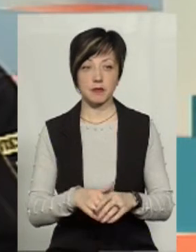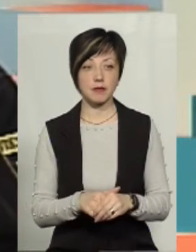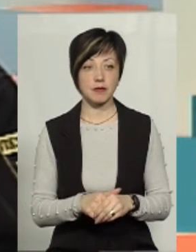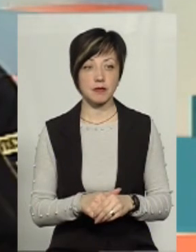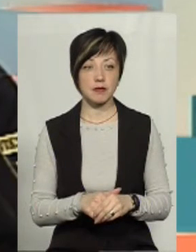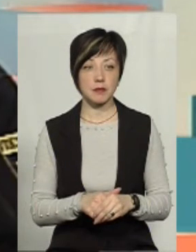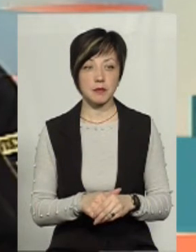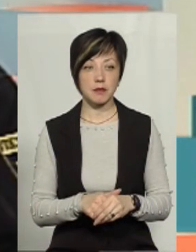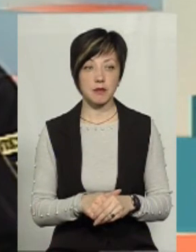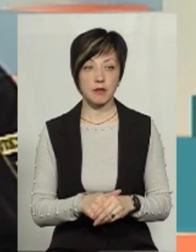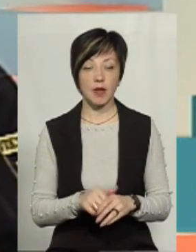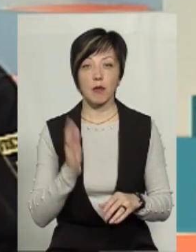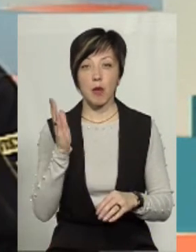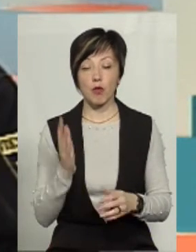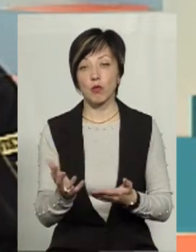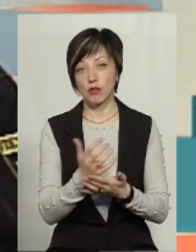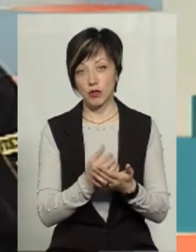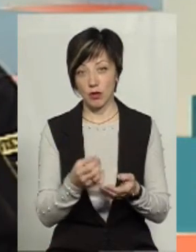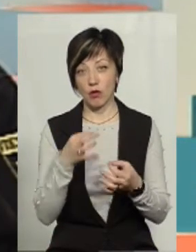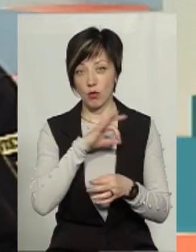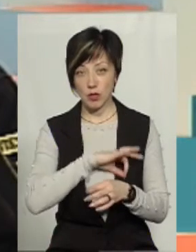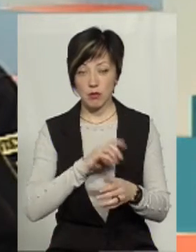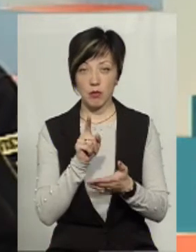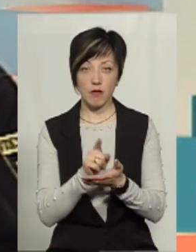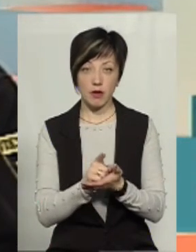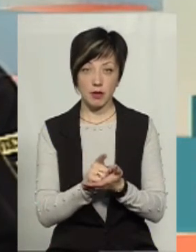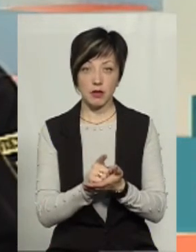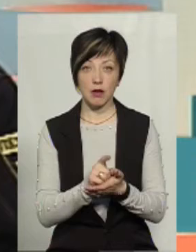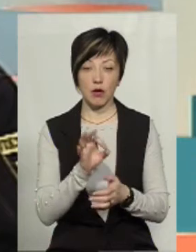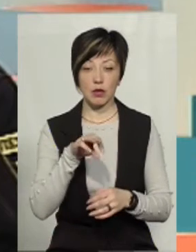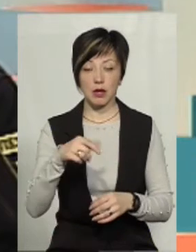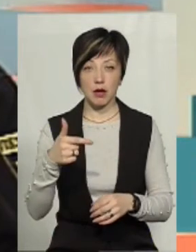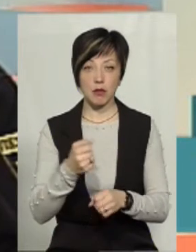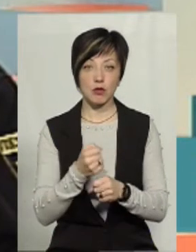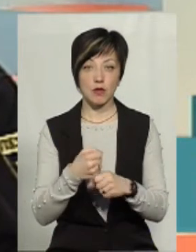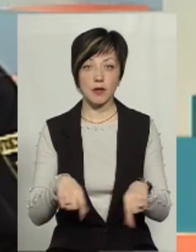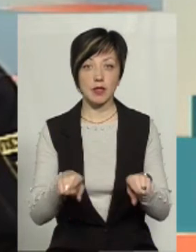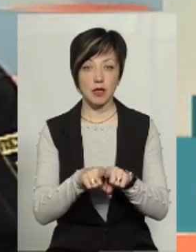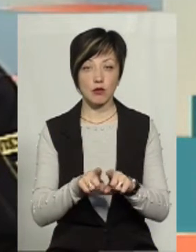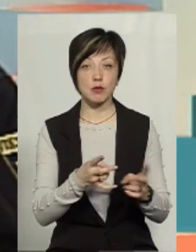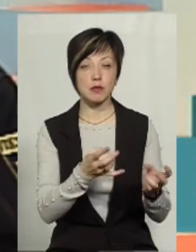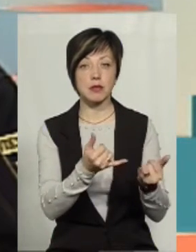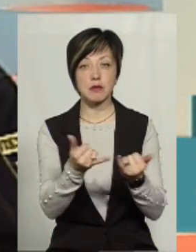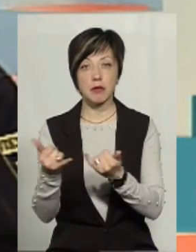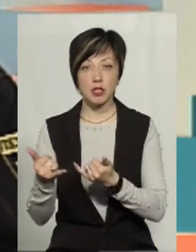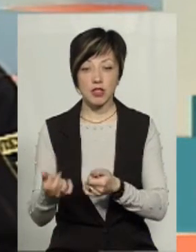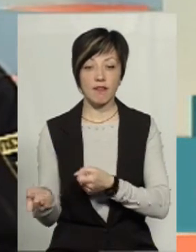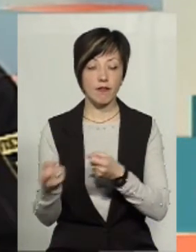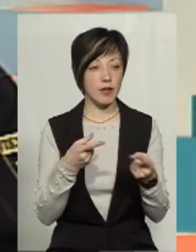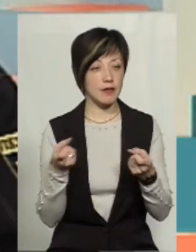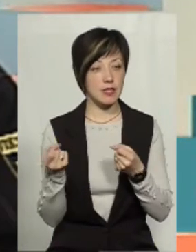поживний ґрунт для майбутнього врожаю. Ну і, відповідно, повинні ОТГ наші працювати в такий спосіб, щоб забезпечити